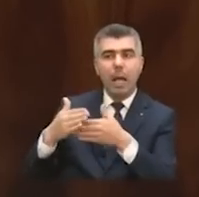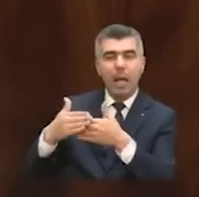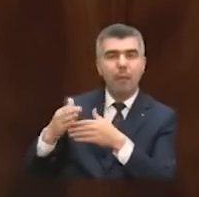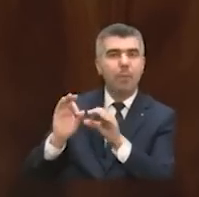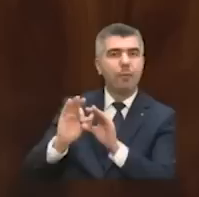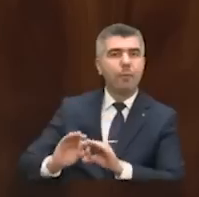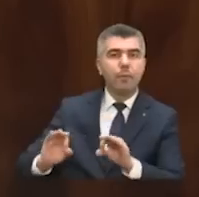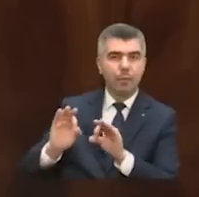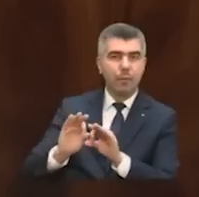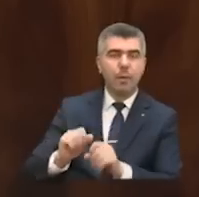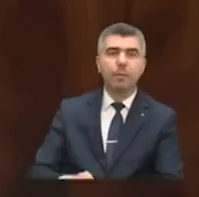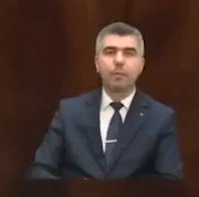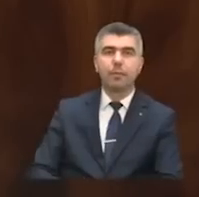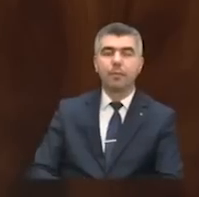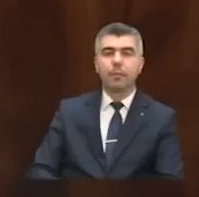ينعكس سلبا